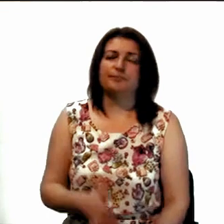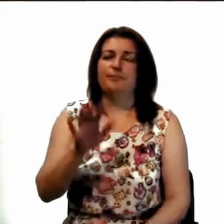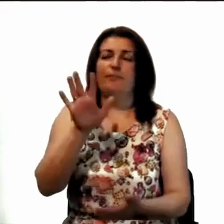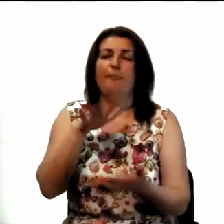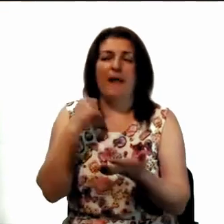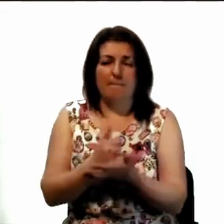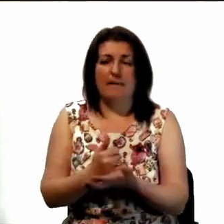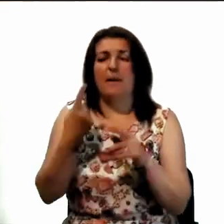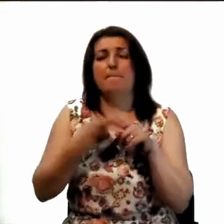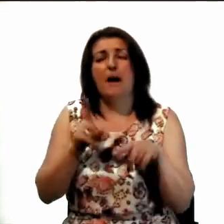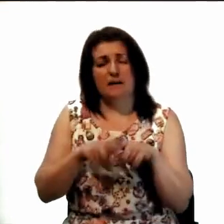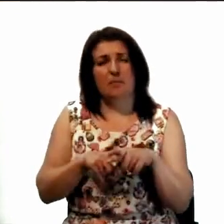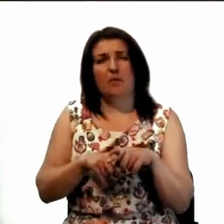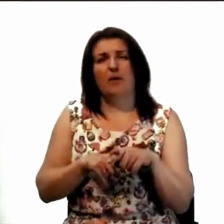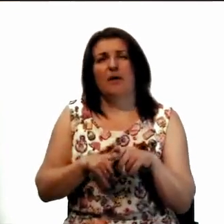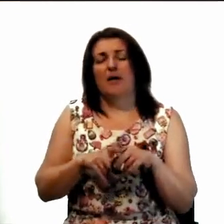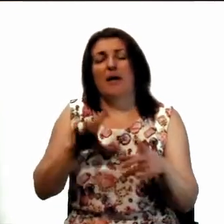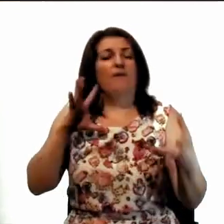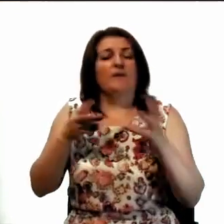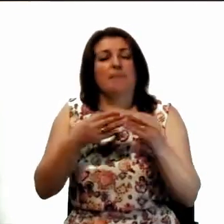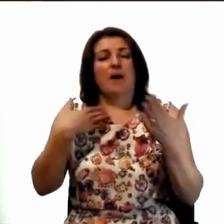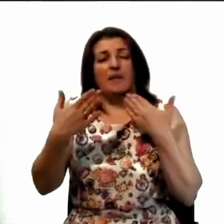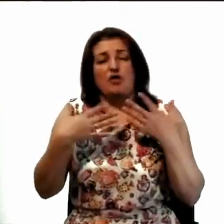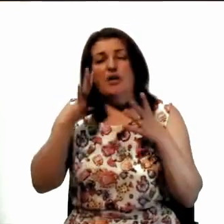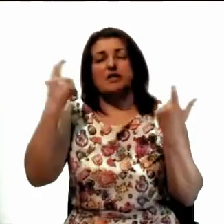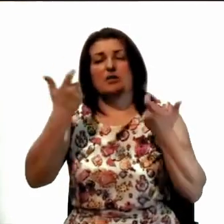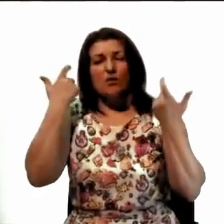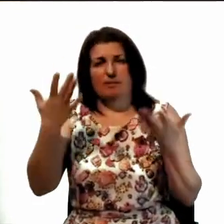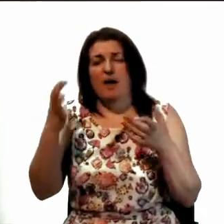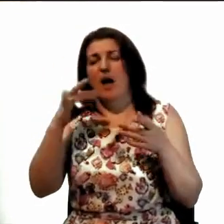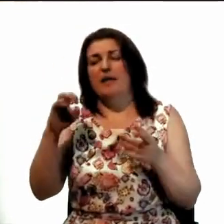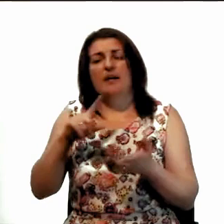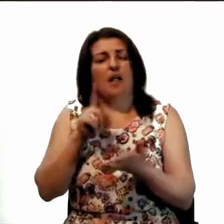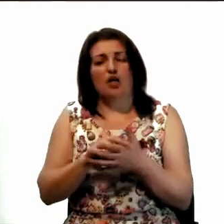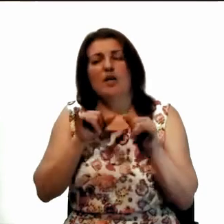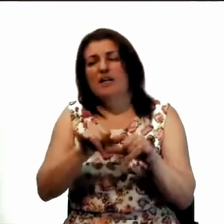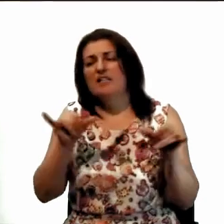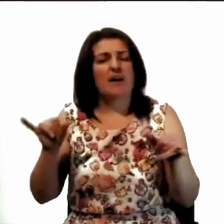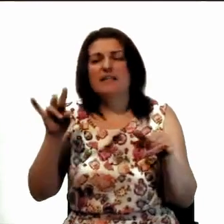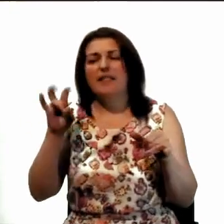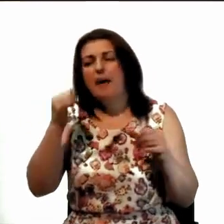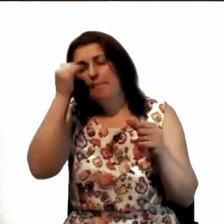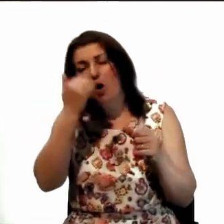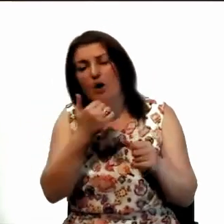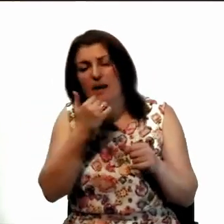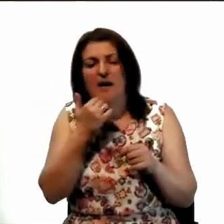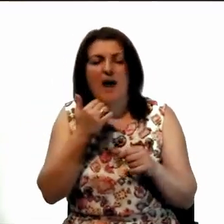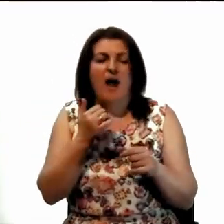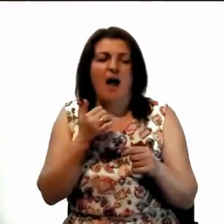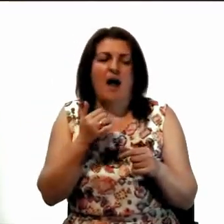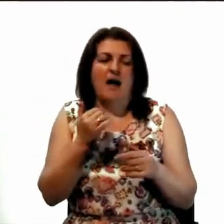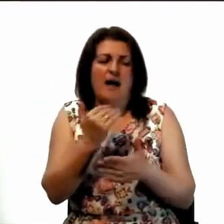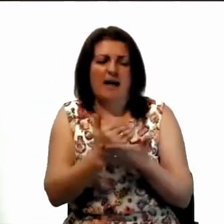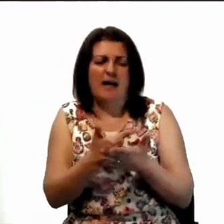Аминь. Поэтому взаимоотношения с Господом, да, они должны развиваться не благодаря плотному